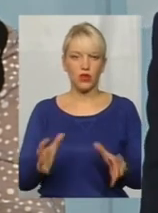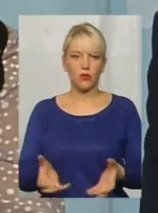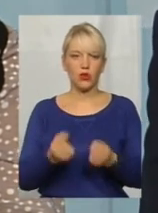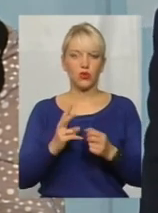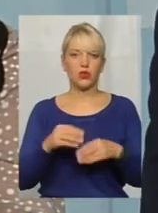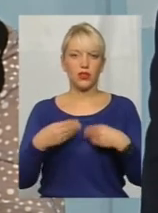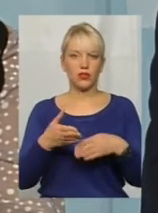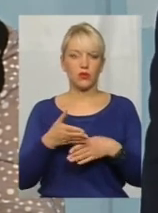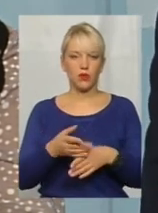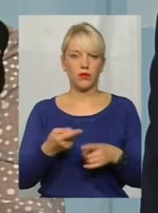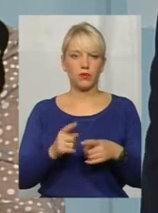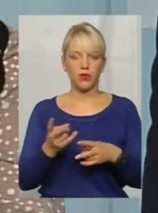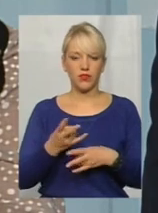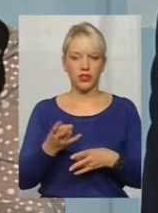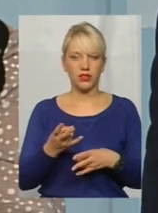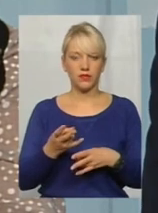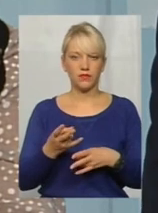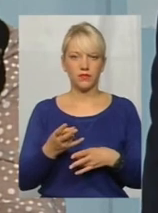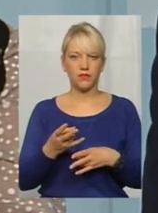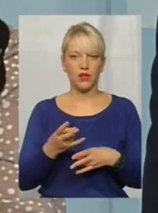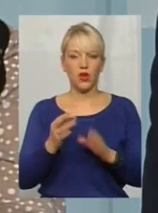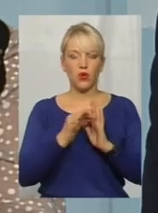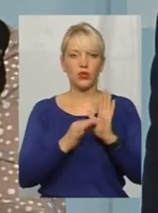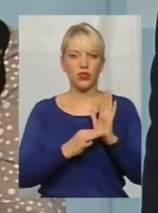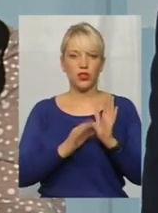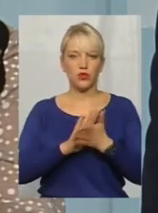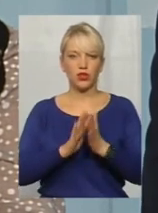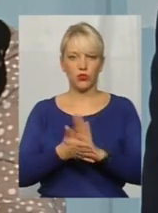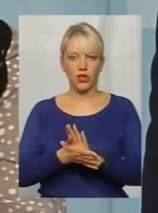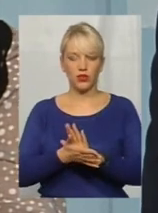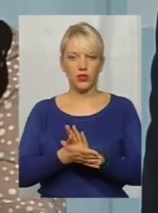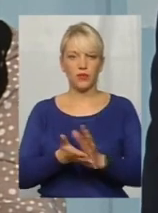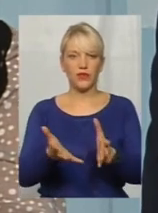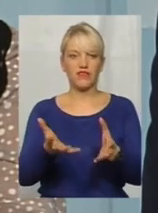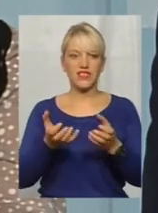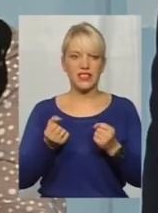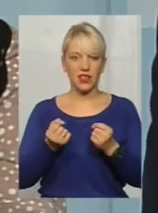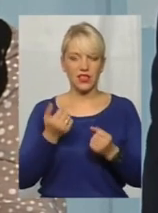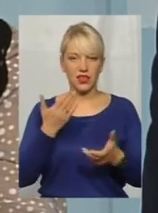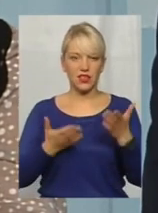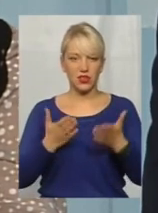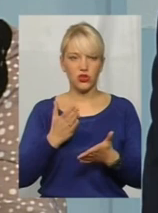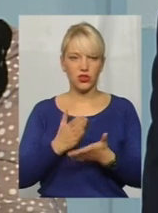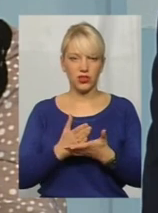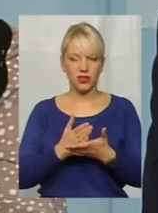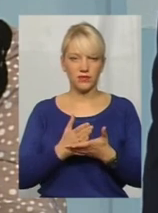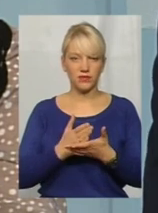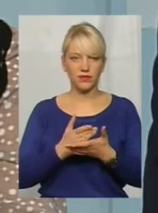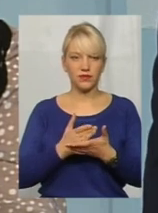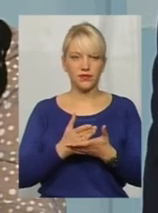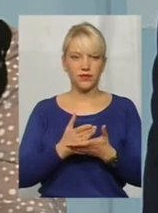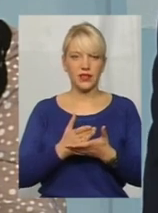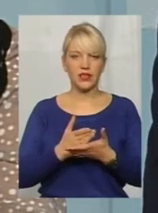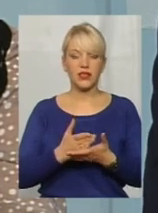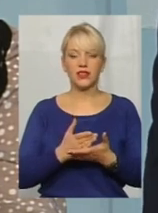допомогу. Він повинен оцінити ситуацію, взяти якщо є харизматична людина,